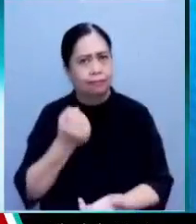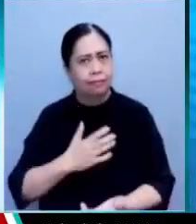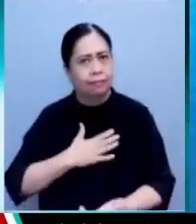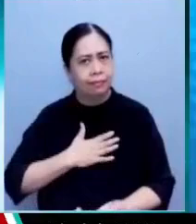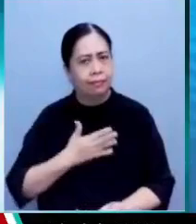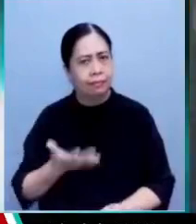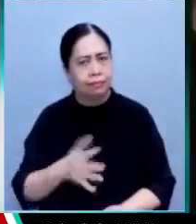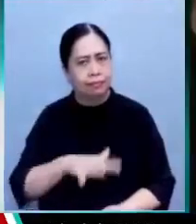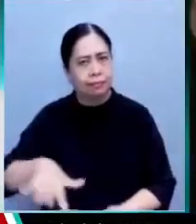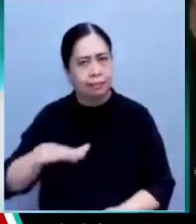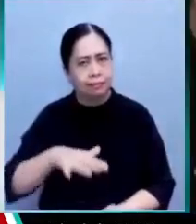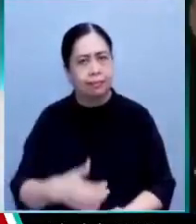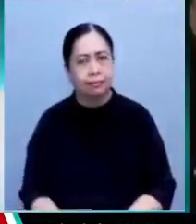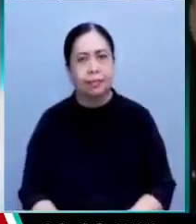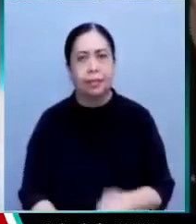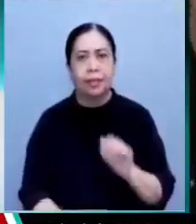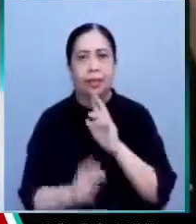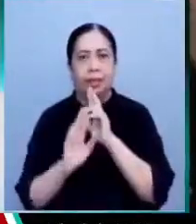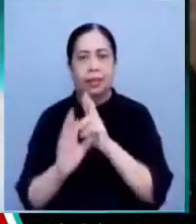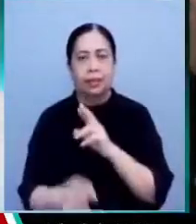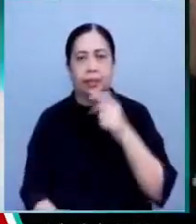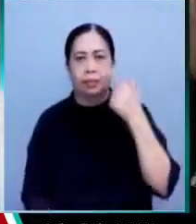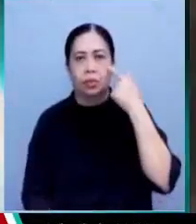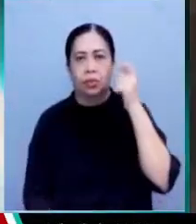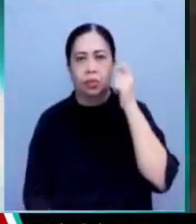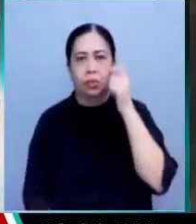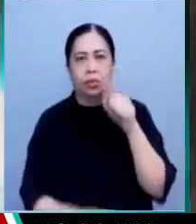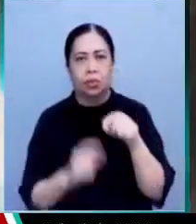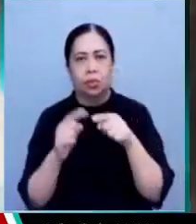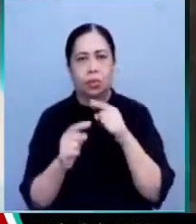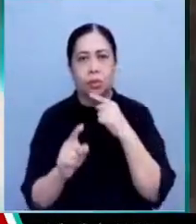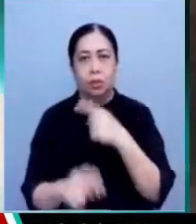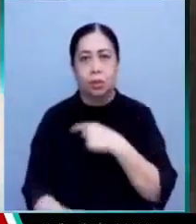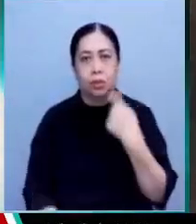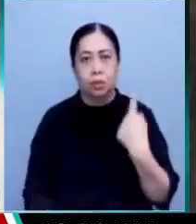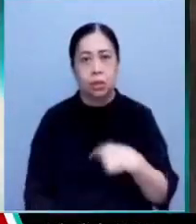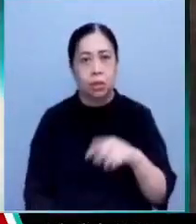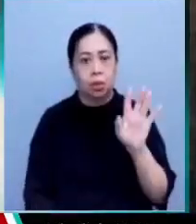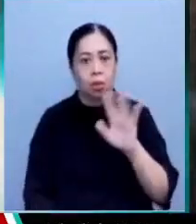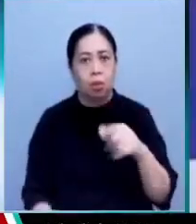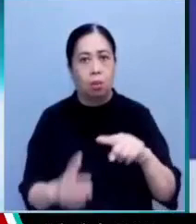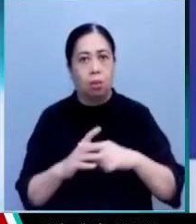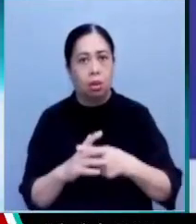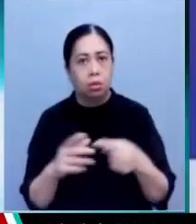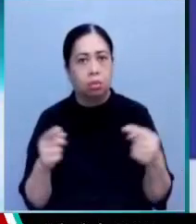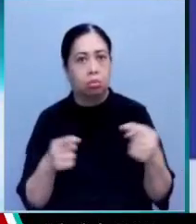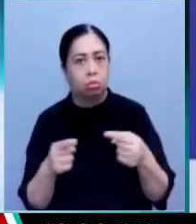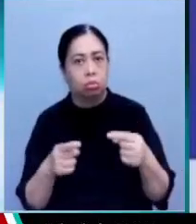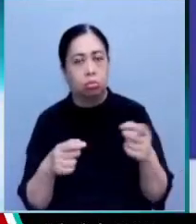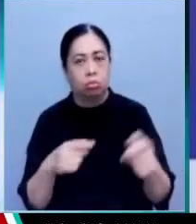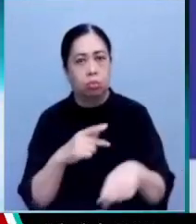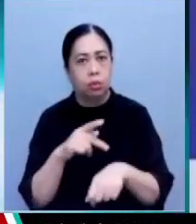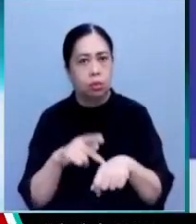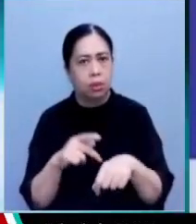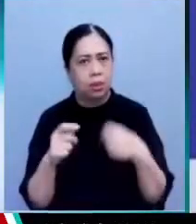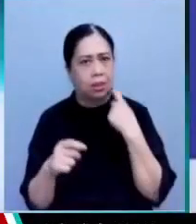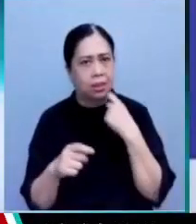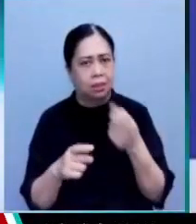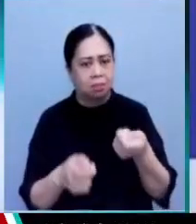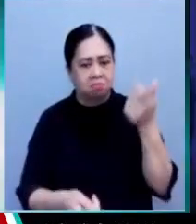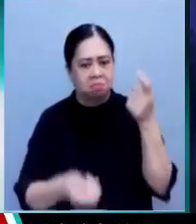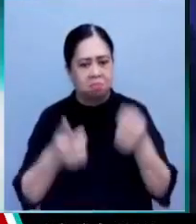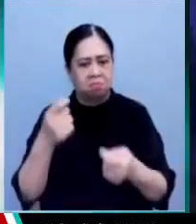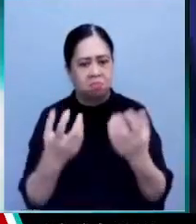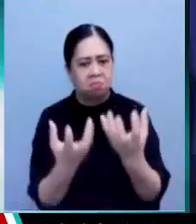teritoryo. Yan ang sagot ni Chodoro nang sabihin ng China na huwag magsimula ng gulo ang Pilipinas matapos tanggalin ng Philippine Coast Guard